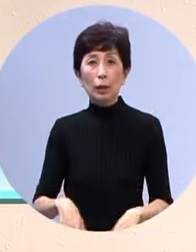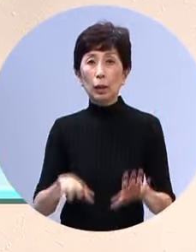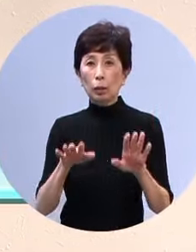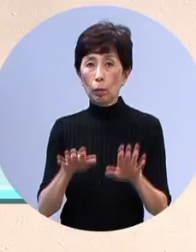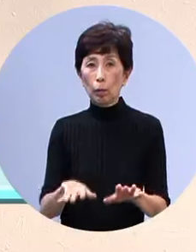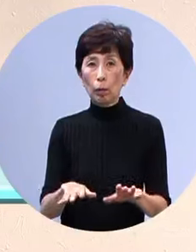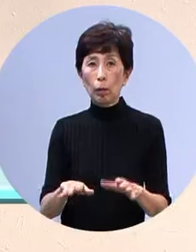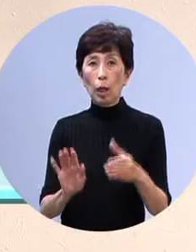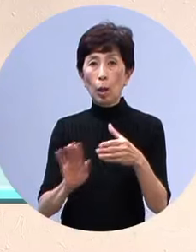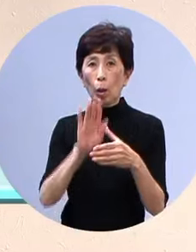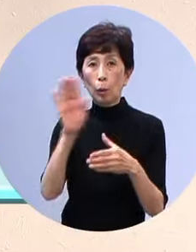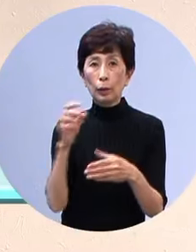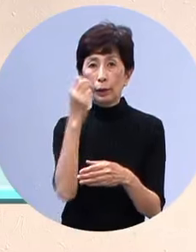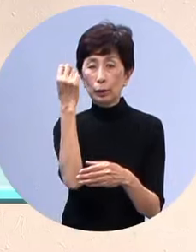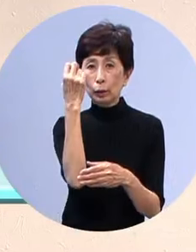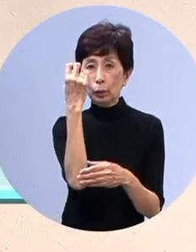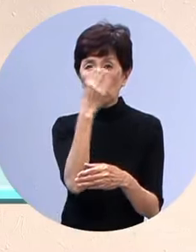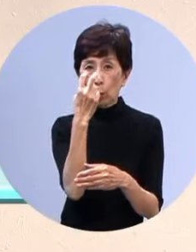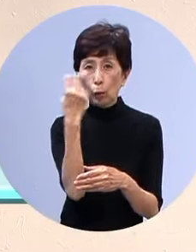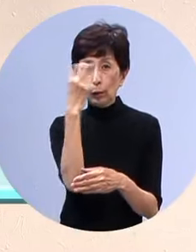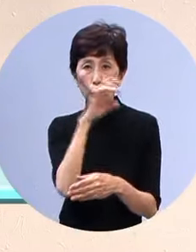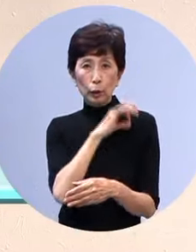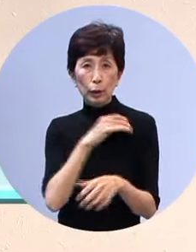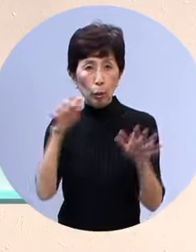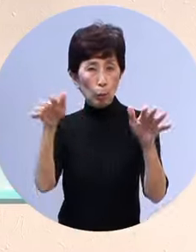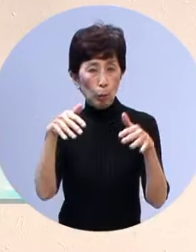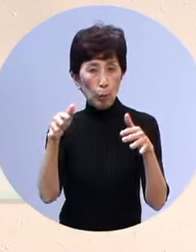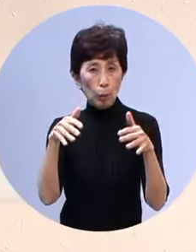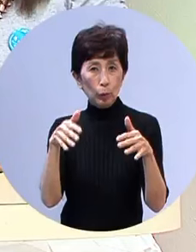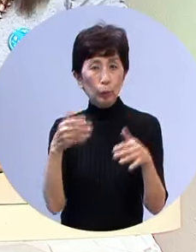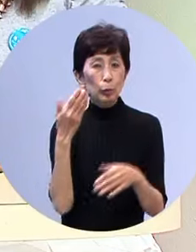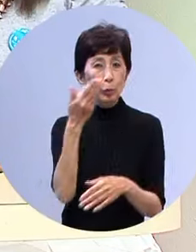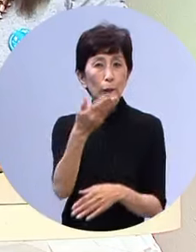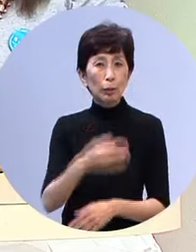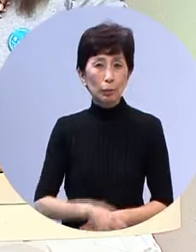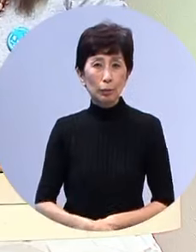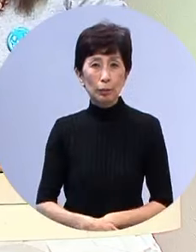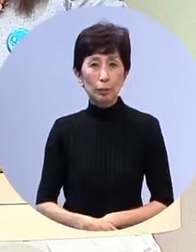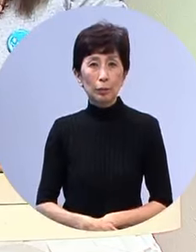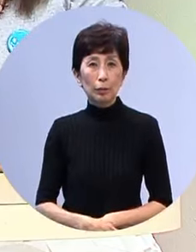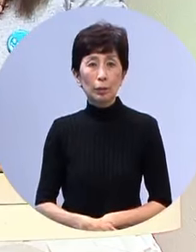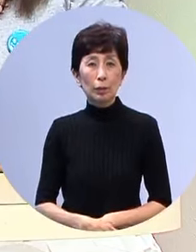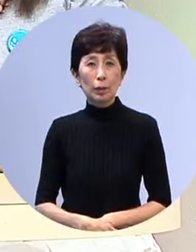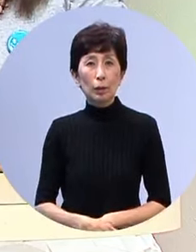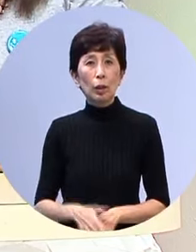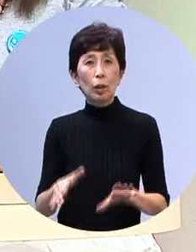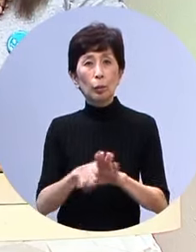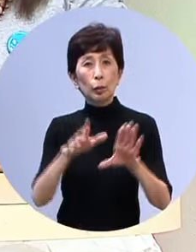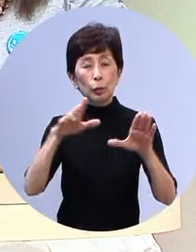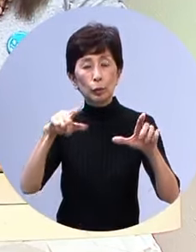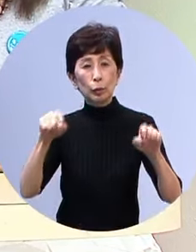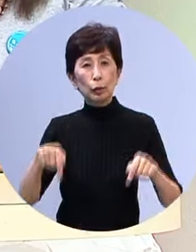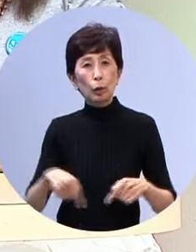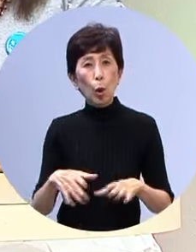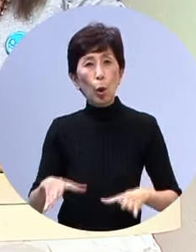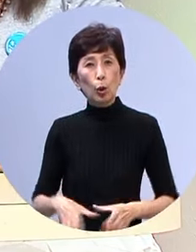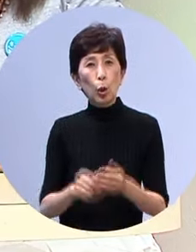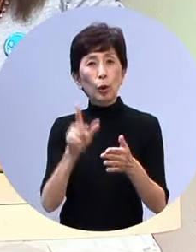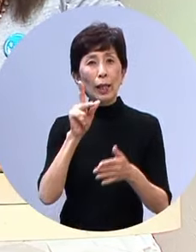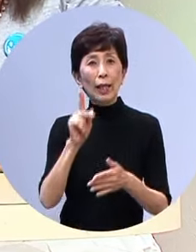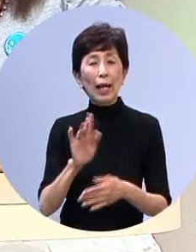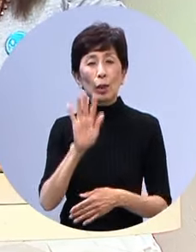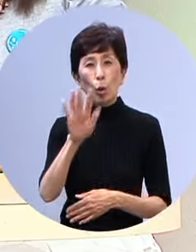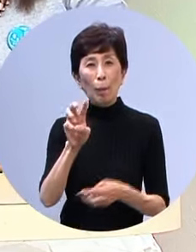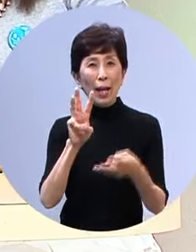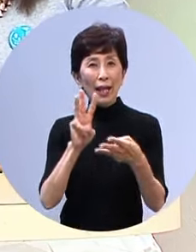は国勢調査調査員の募集について伺います。スタジオには文書統計課の前田裕樹さ